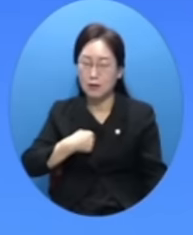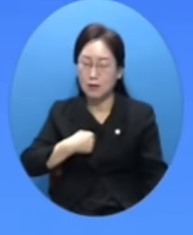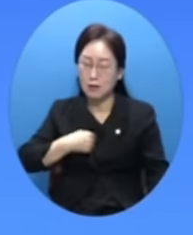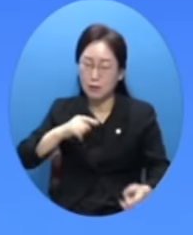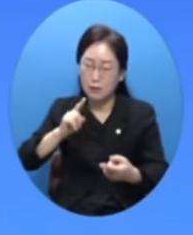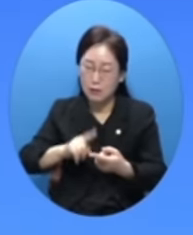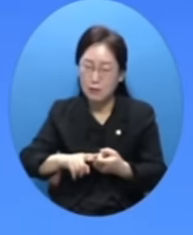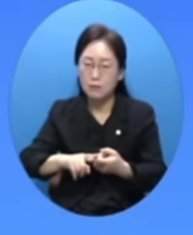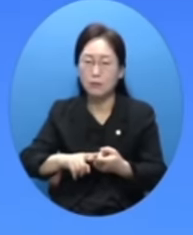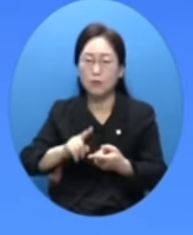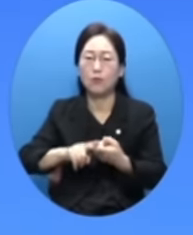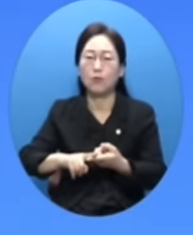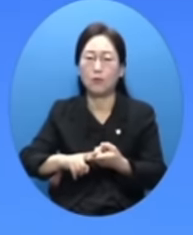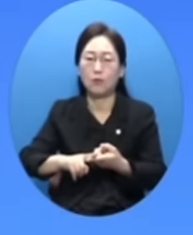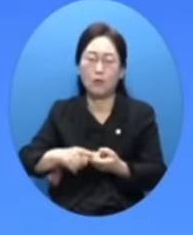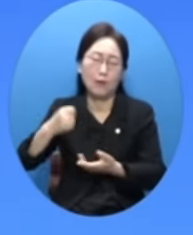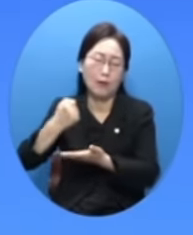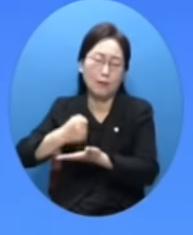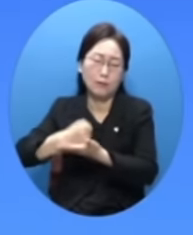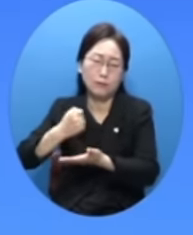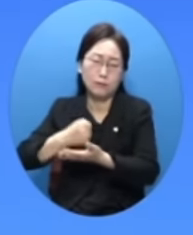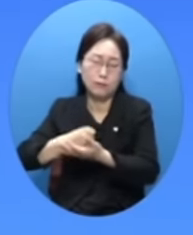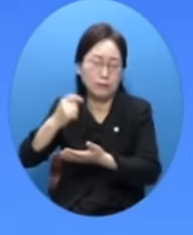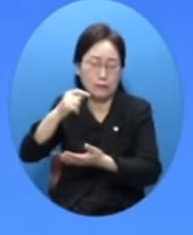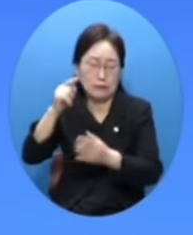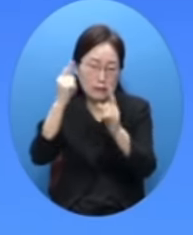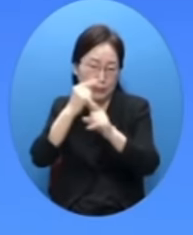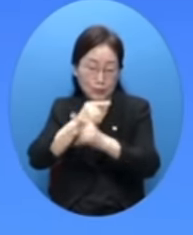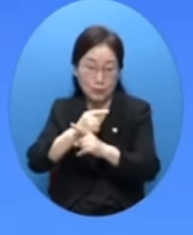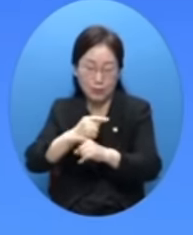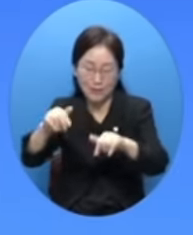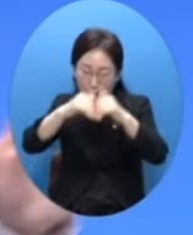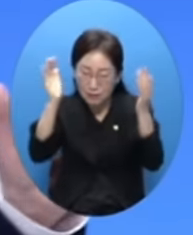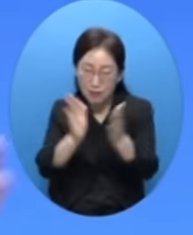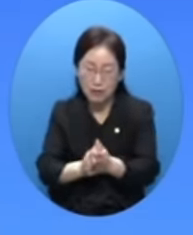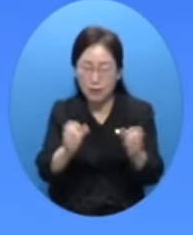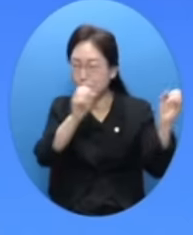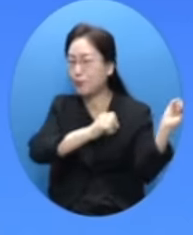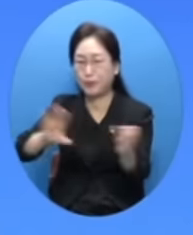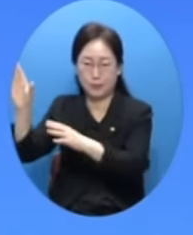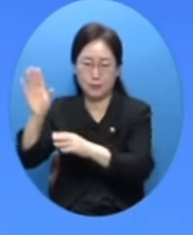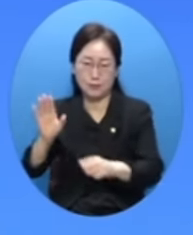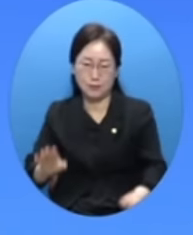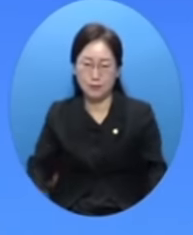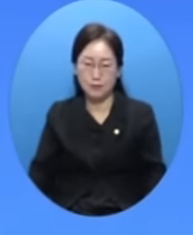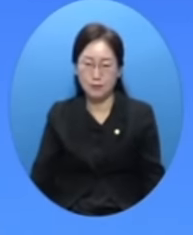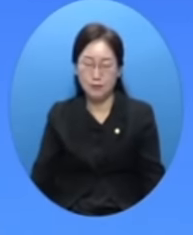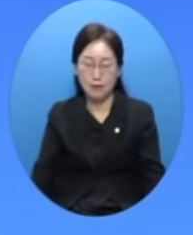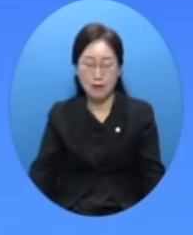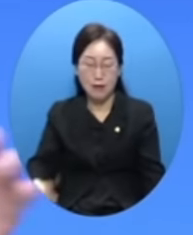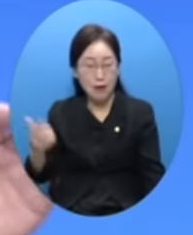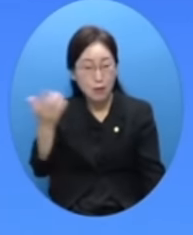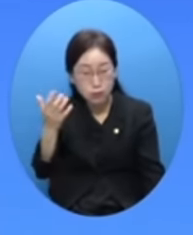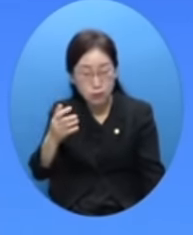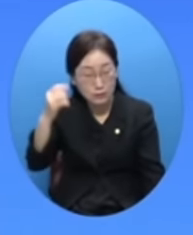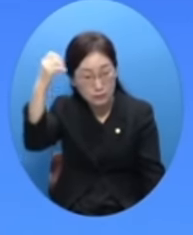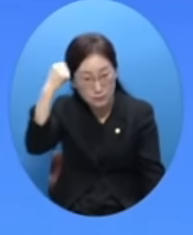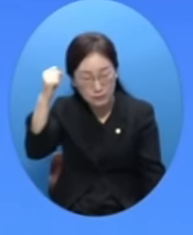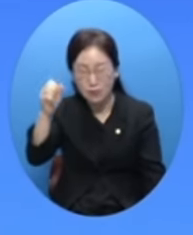하는 부정적인 얘기들, 이런 모든 걸 다 내던져 버리고 아픈 기억은 다 내던져